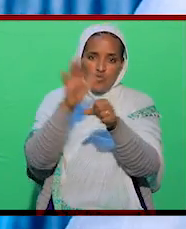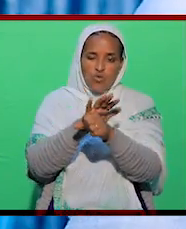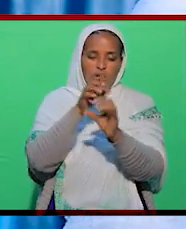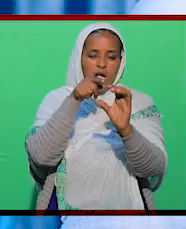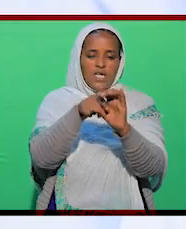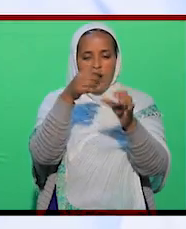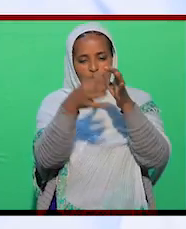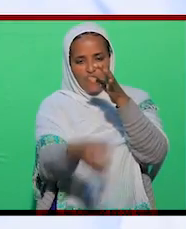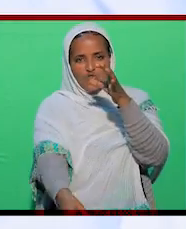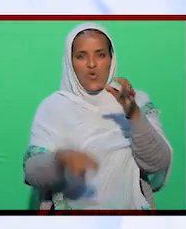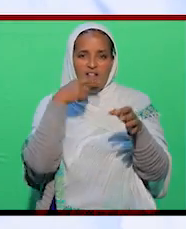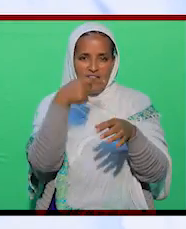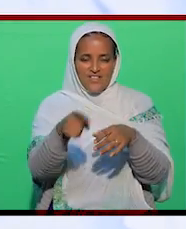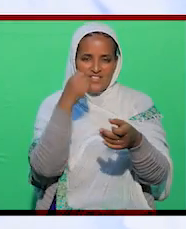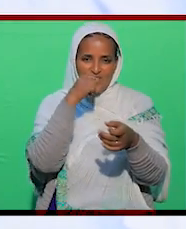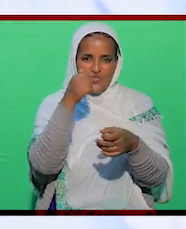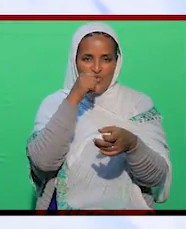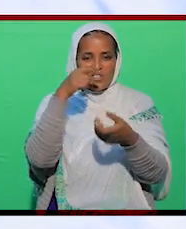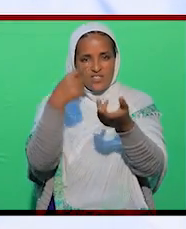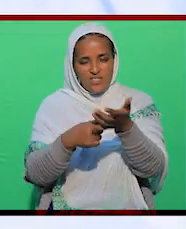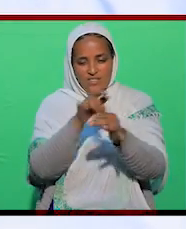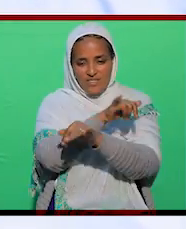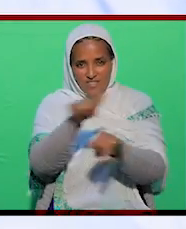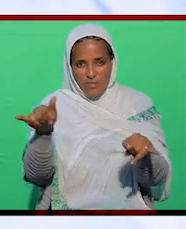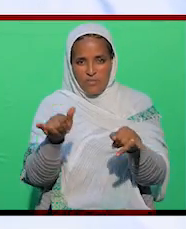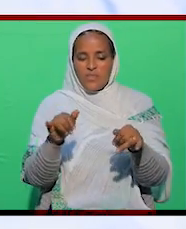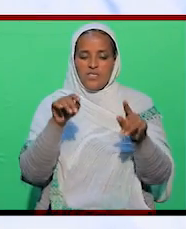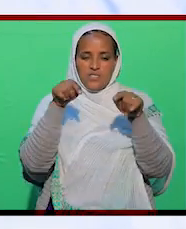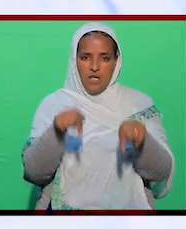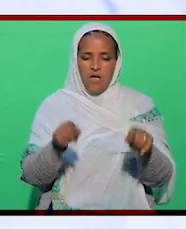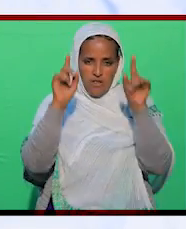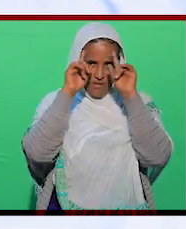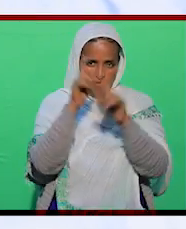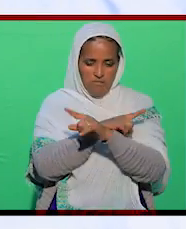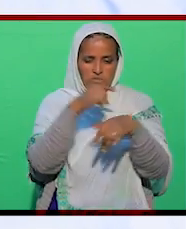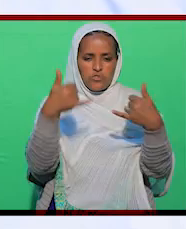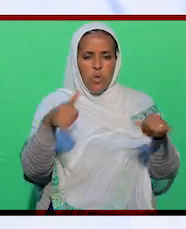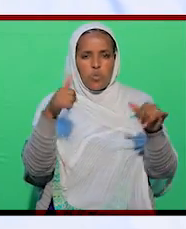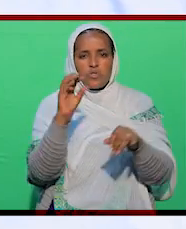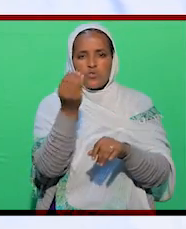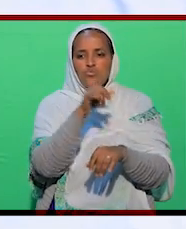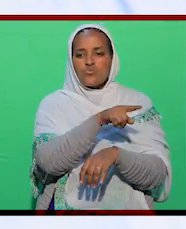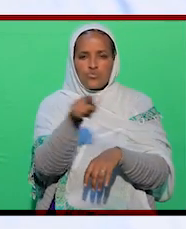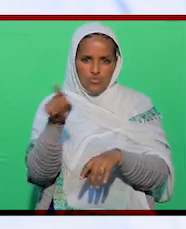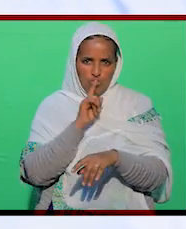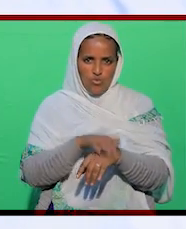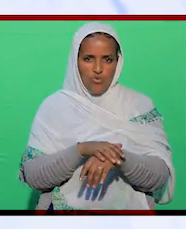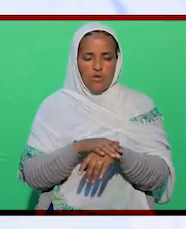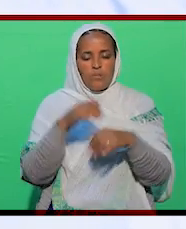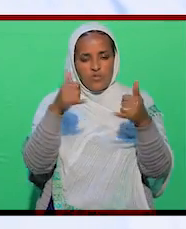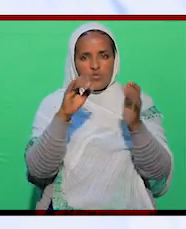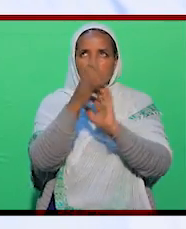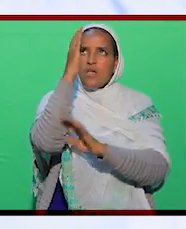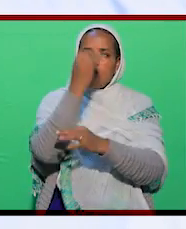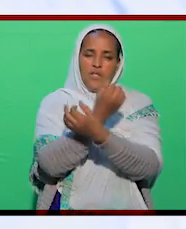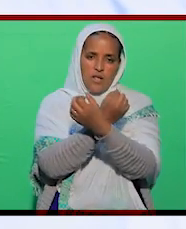ሆይ አትሙላው፣ ብትሞላውም ቀዳዳ ነው ያፈሰዋል አለች እቺ ሴትዮ። ስለዚህ እንደ አይነቶቹ ናቸው ዛሬ እኛን የሚጫወቱብን ማለት